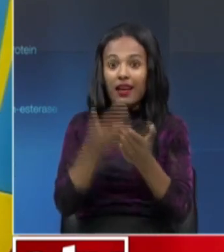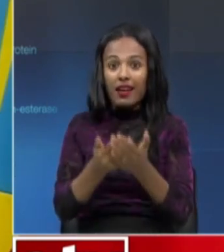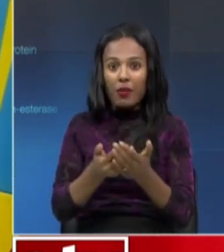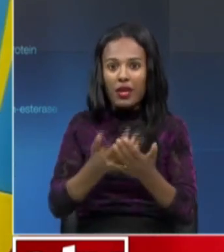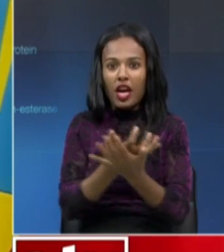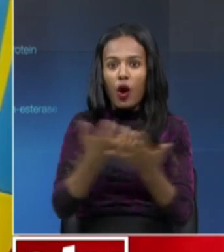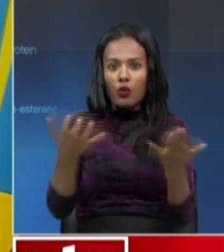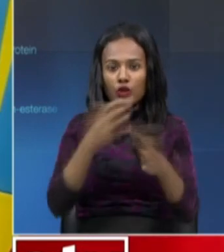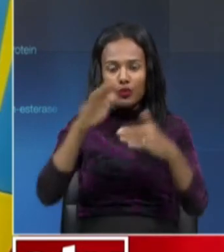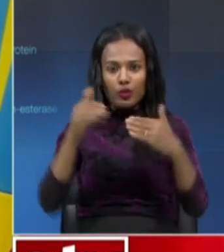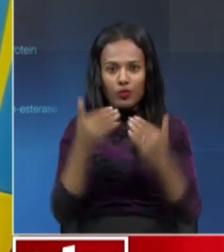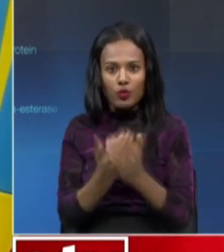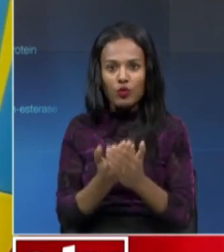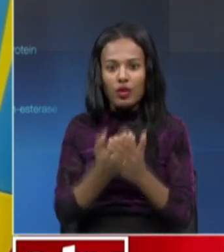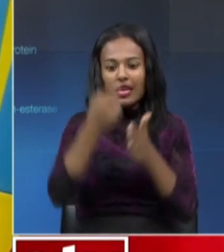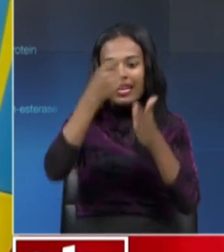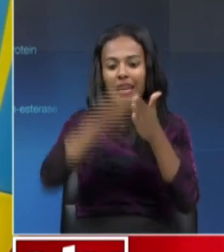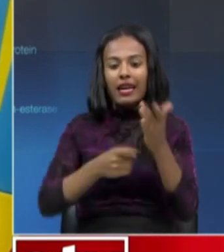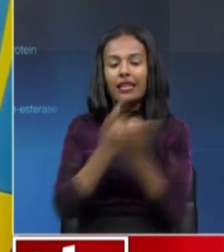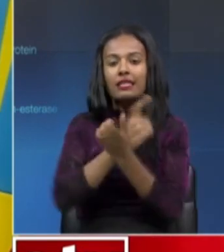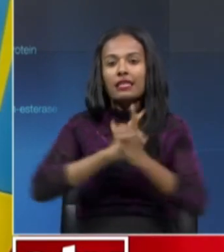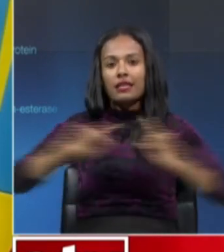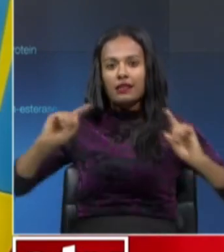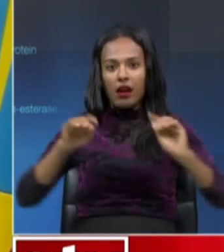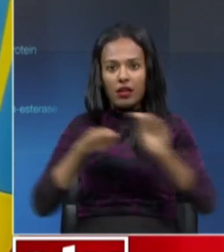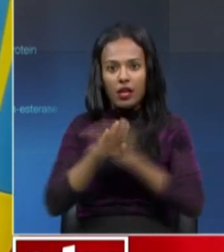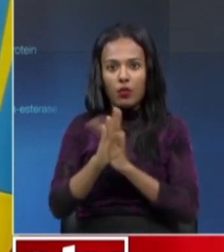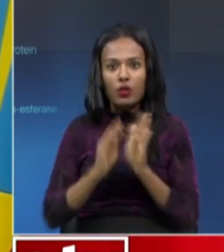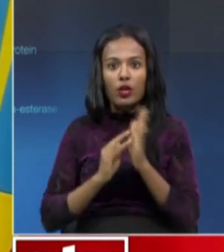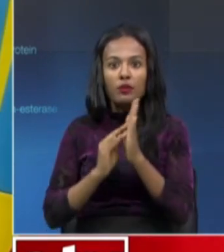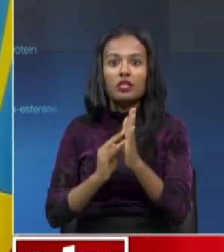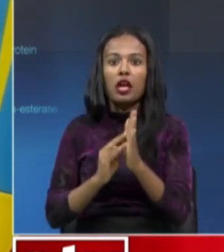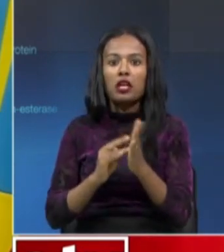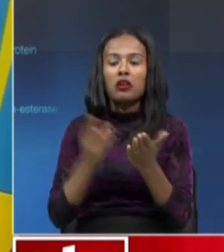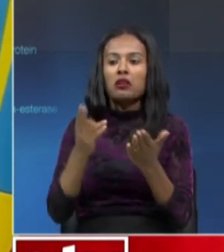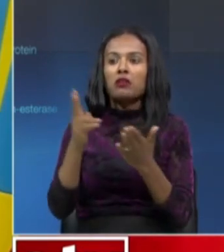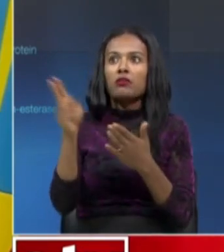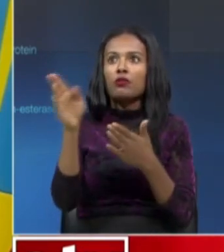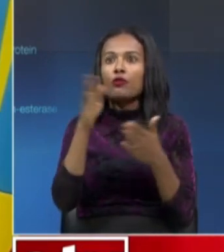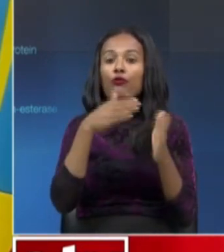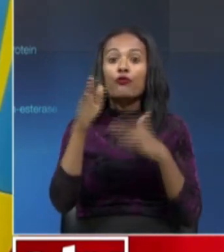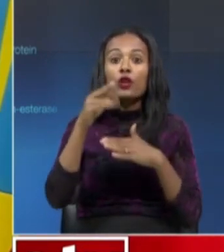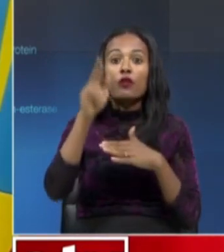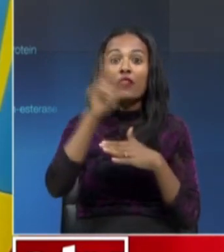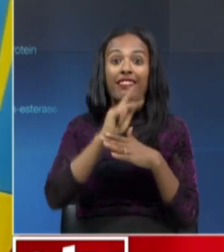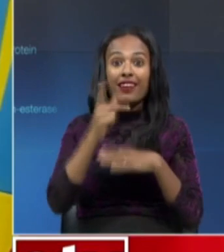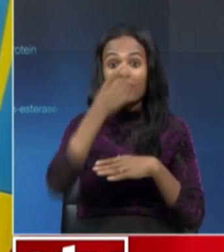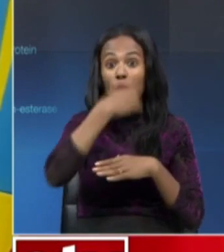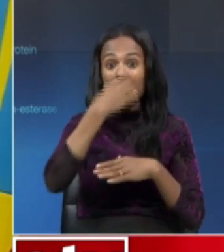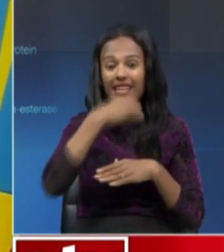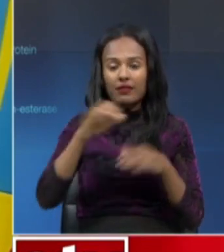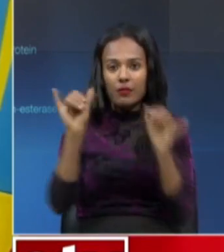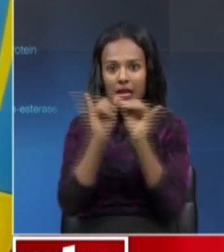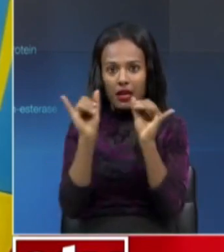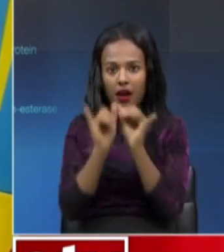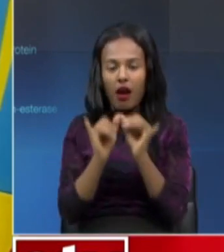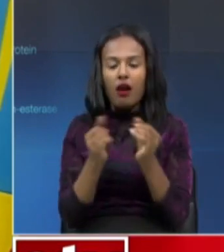በሙሉ ከቀረጥ ነፃ እንዲገቡ ለምሳሌ ቬንትሌተር፣ የንጽህና